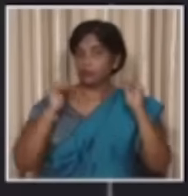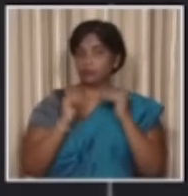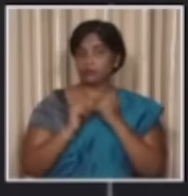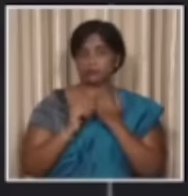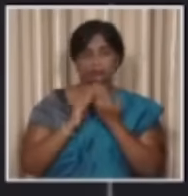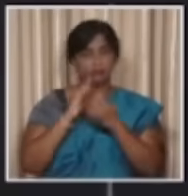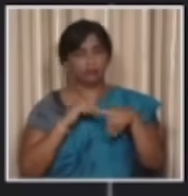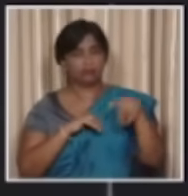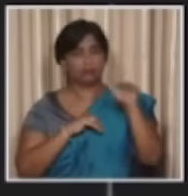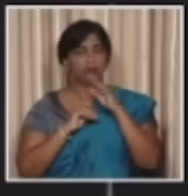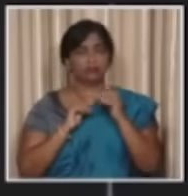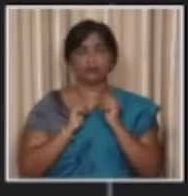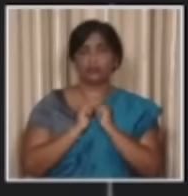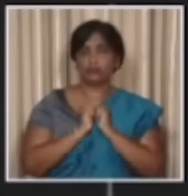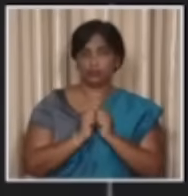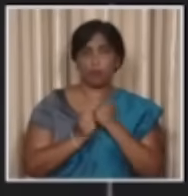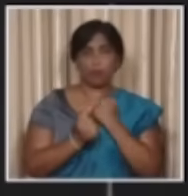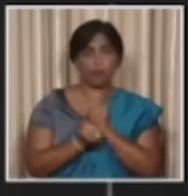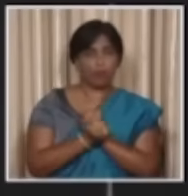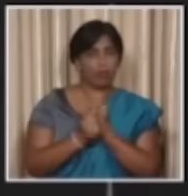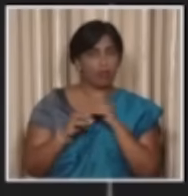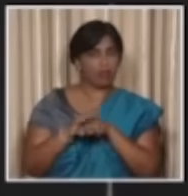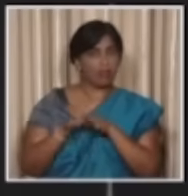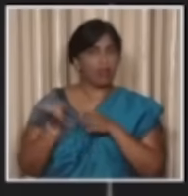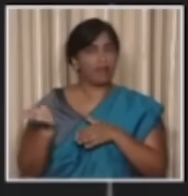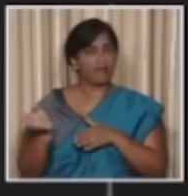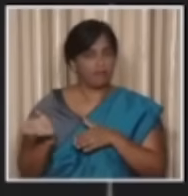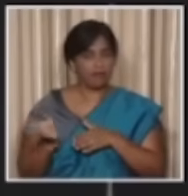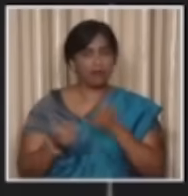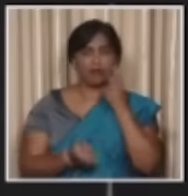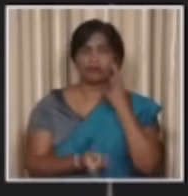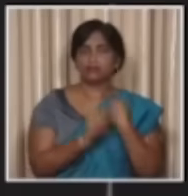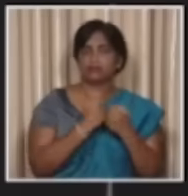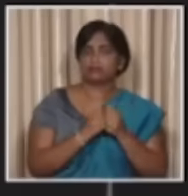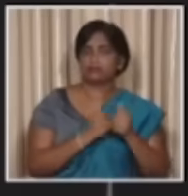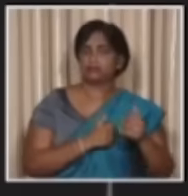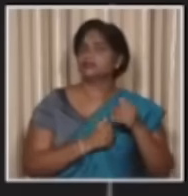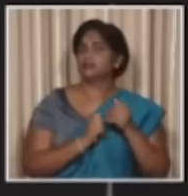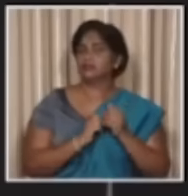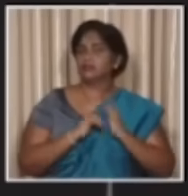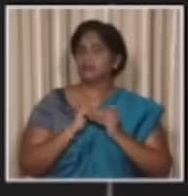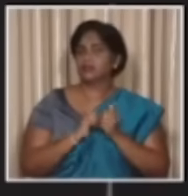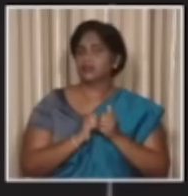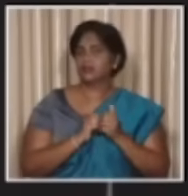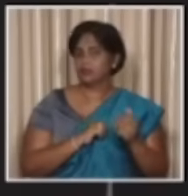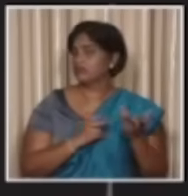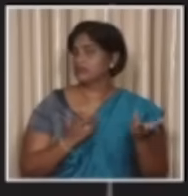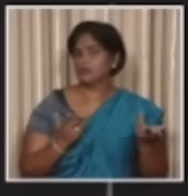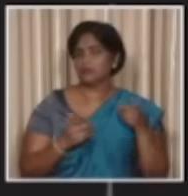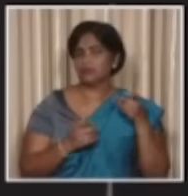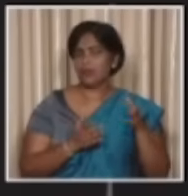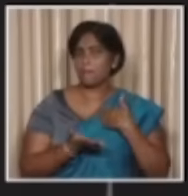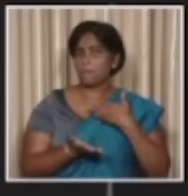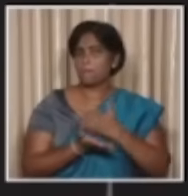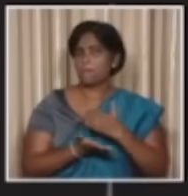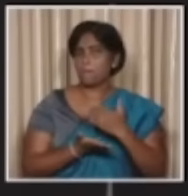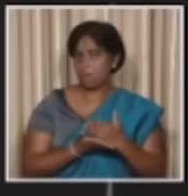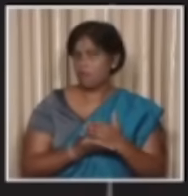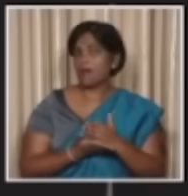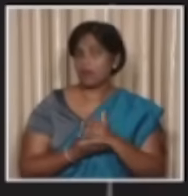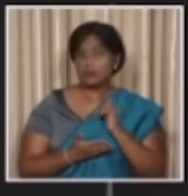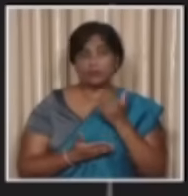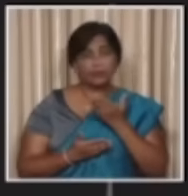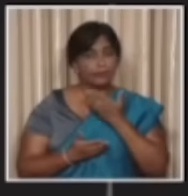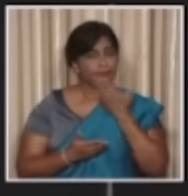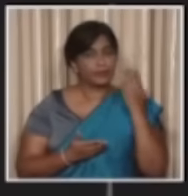දරන නිලධාරියෙක් පොලිසියේ ඉඳිද්දි මේ පරීක්ෂණ ක්‍රියාත්මක වෙන්නකොට ඒකට බාධාවක් ඇති වෙන්න පුළුවන්